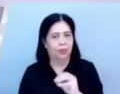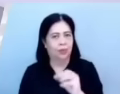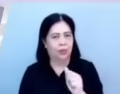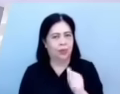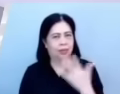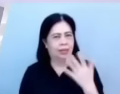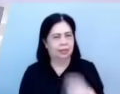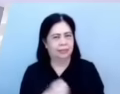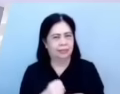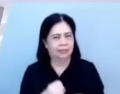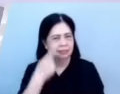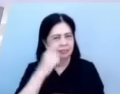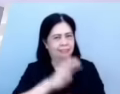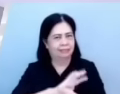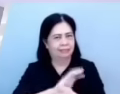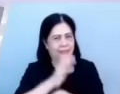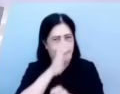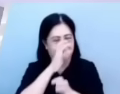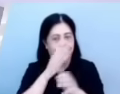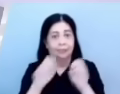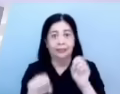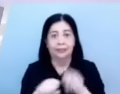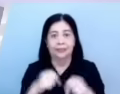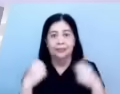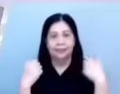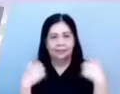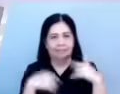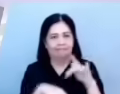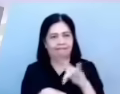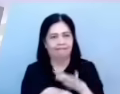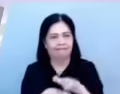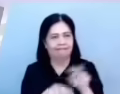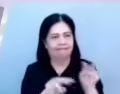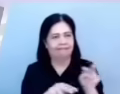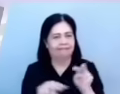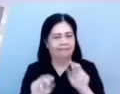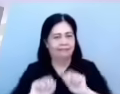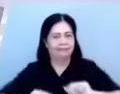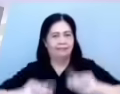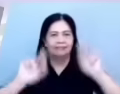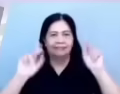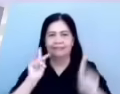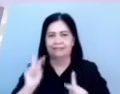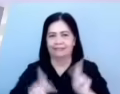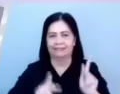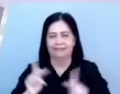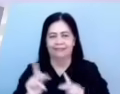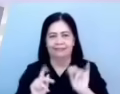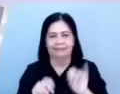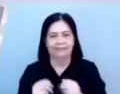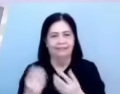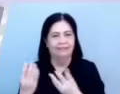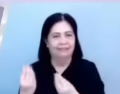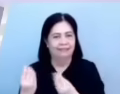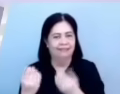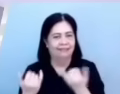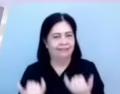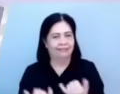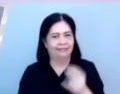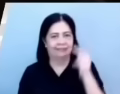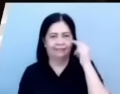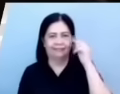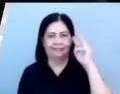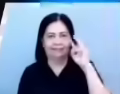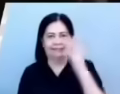COVID restrictions. Kaya may mga maagang nag-abang sa live performances. Yan ang latest na hatid ni Nico Wahe.